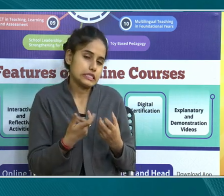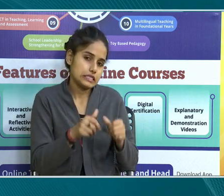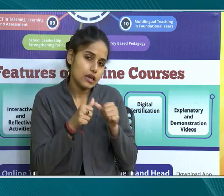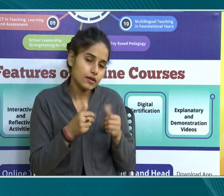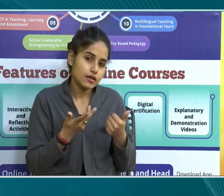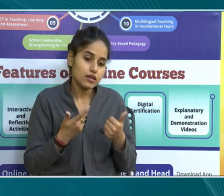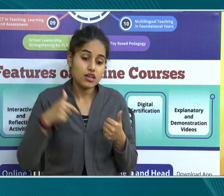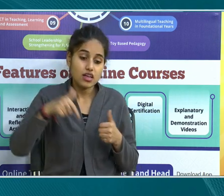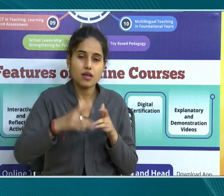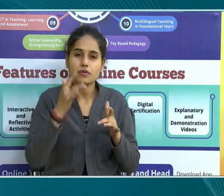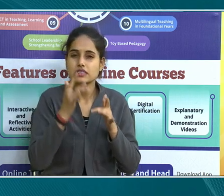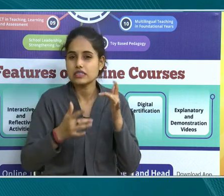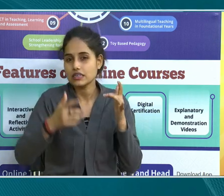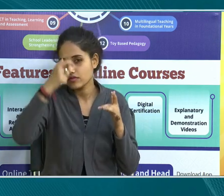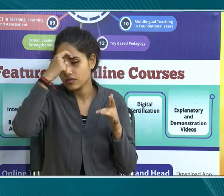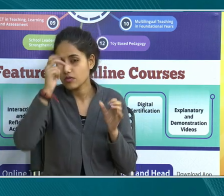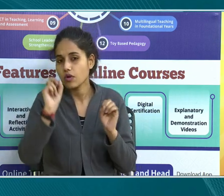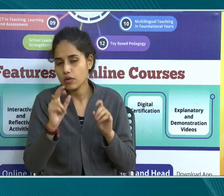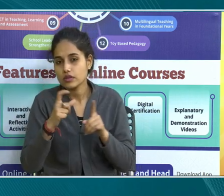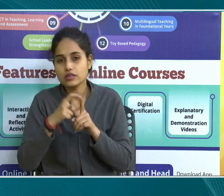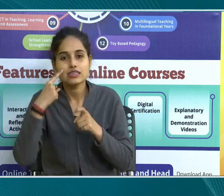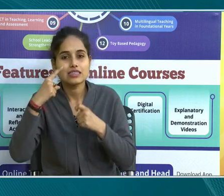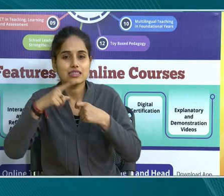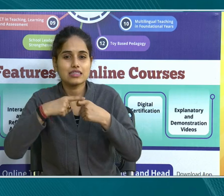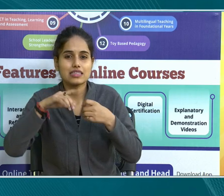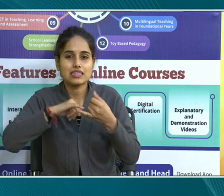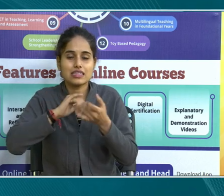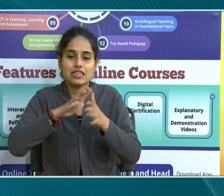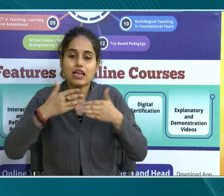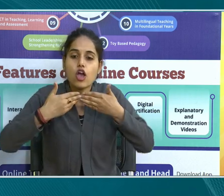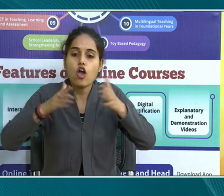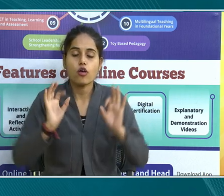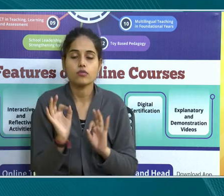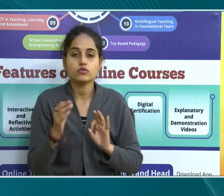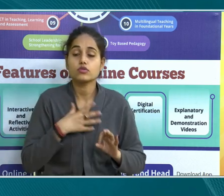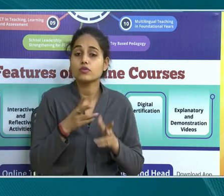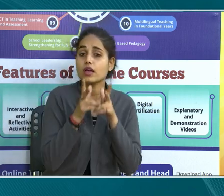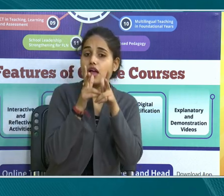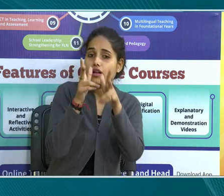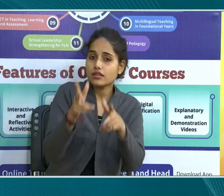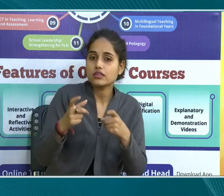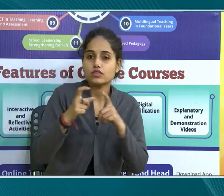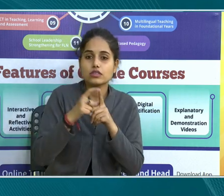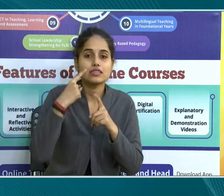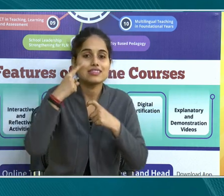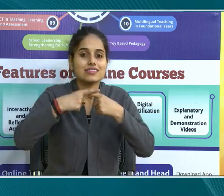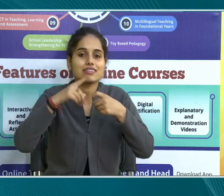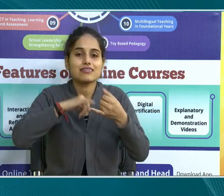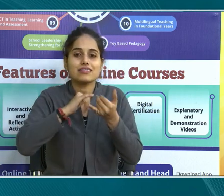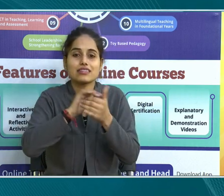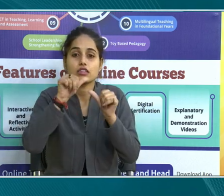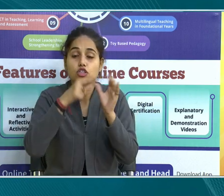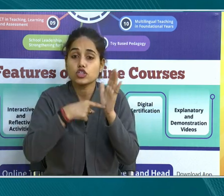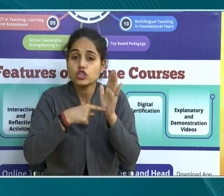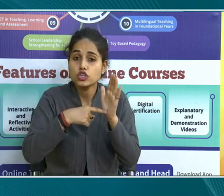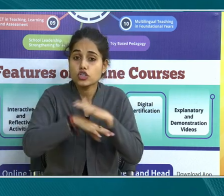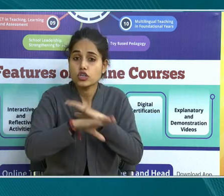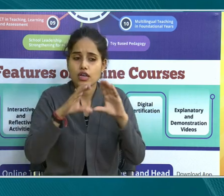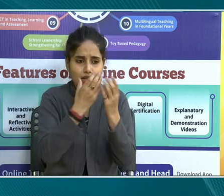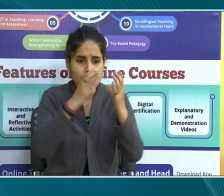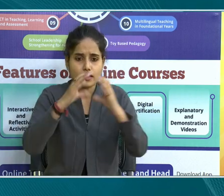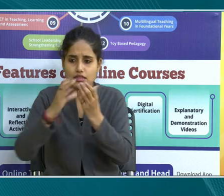शायद नेटवर्क का थोड़ा इशू है हम दीक्षा पोर्टल पर जा नहीं पा रहे हैं तो मैं आपको बता देती हूं दीक्षा पोर्टल पर जाएंगे वहां आप क्लास वाइस